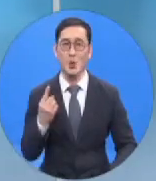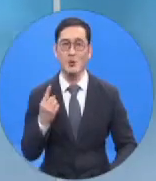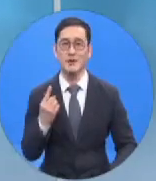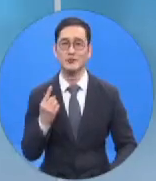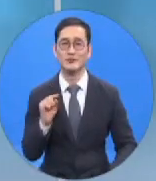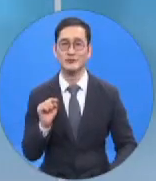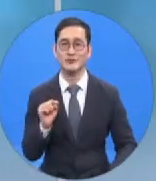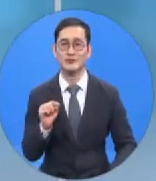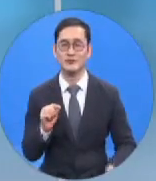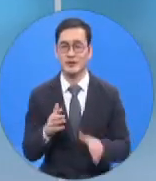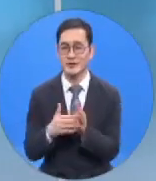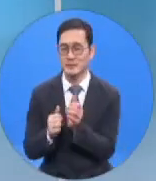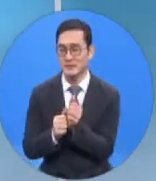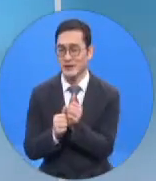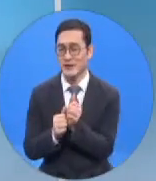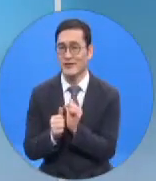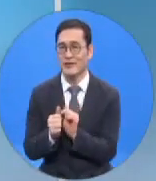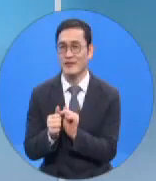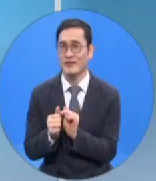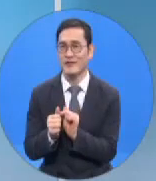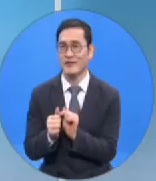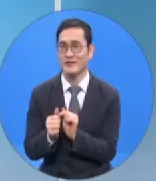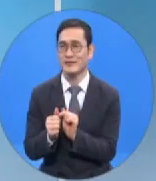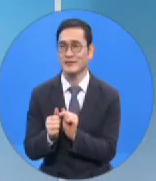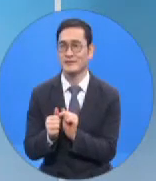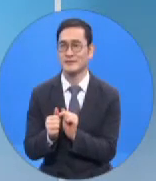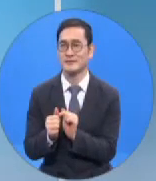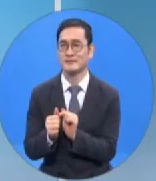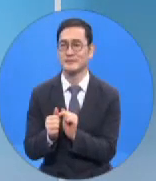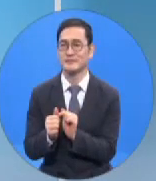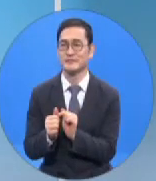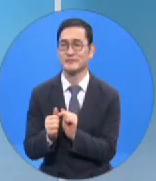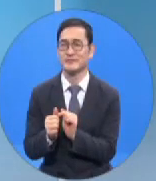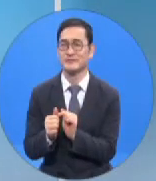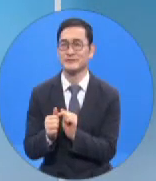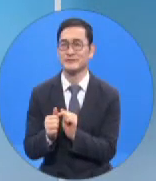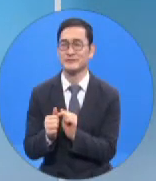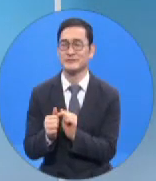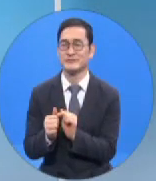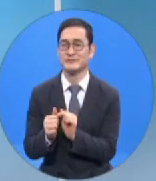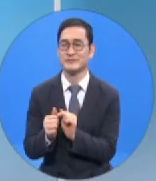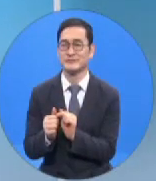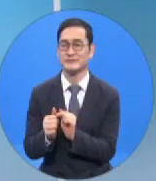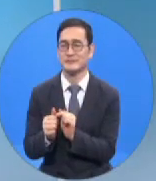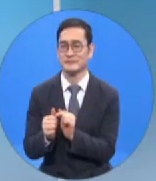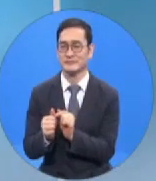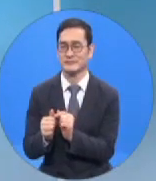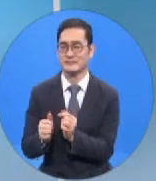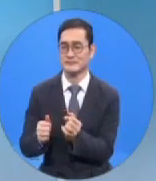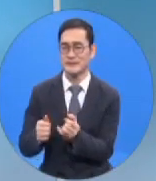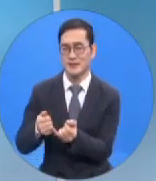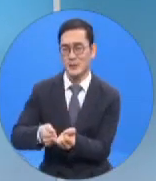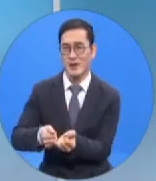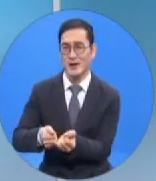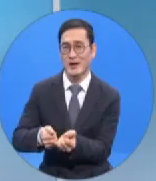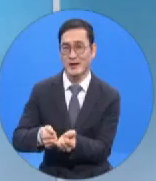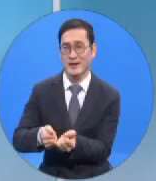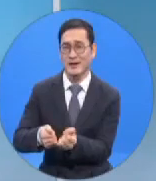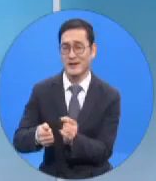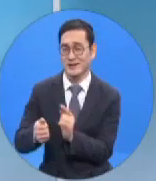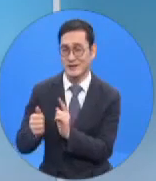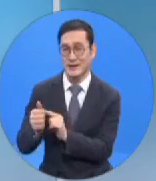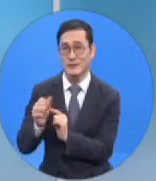후보는요, 수행비서 성폭행 혐의로 실형을 받고 구속 수감 중인 안희정 전 지사를 두고 돌아가신